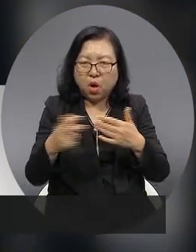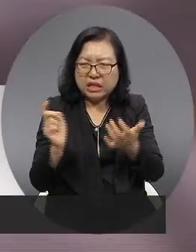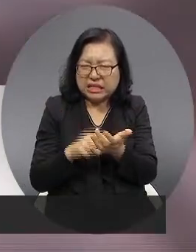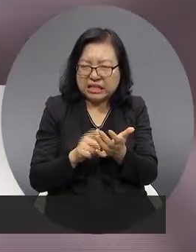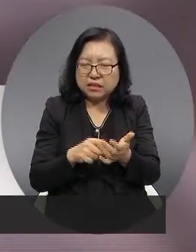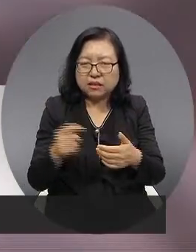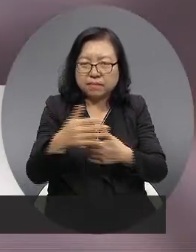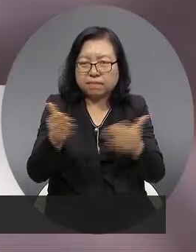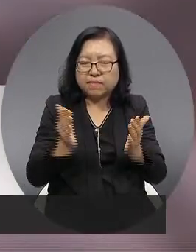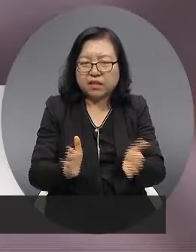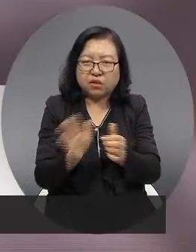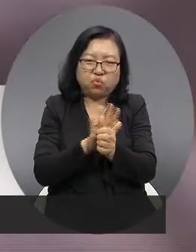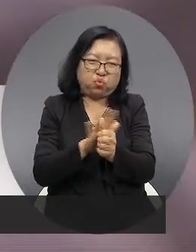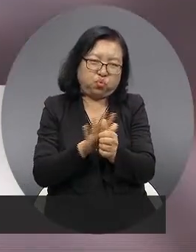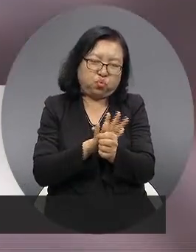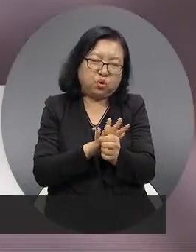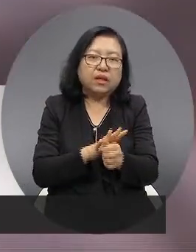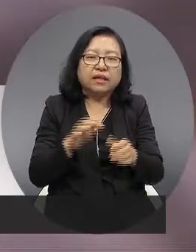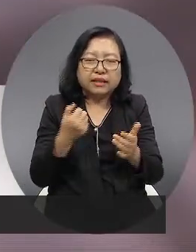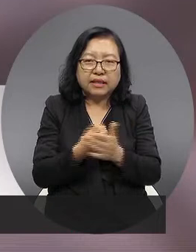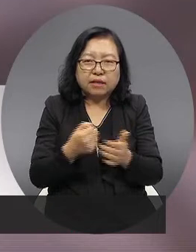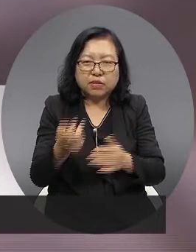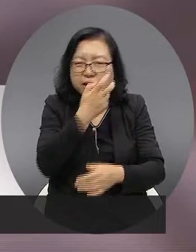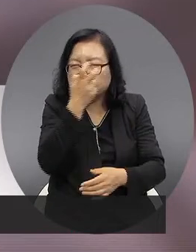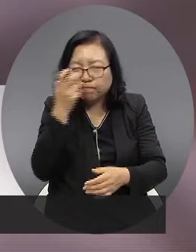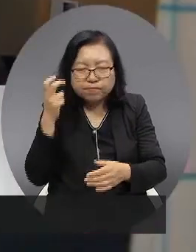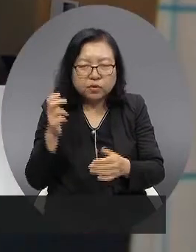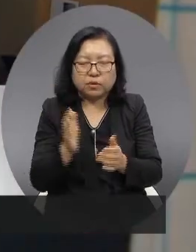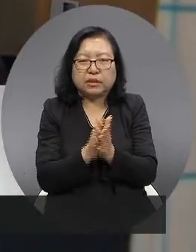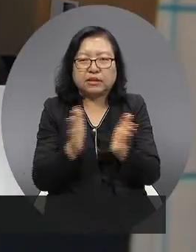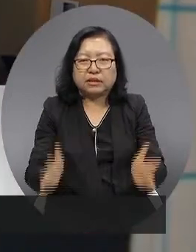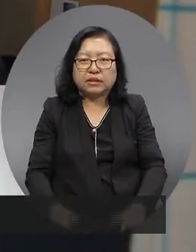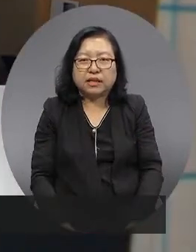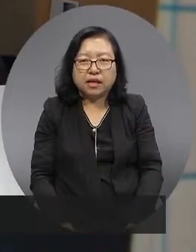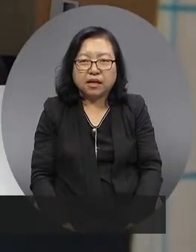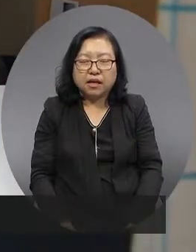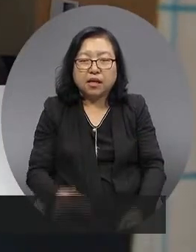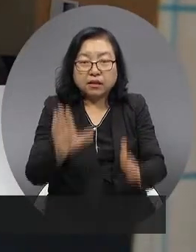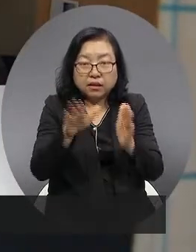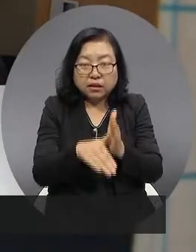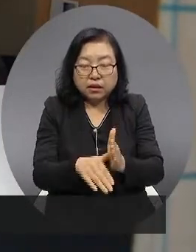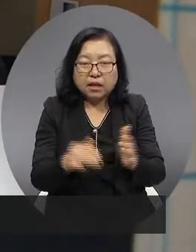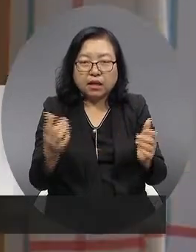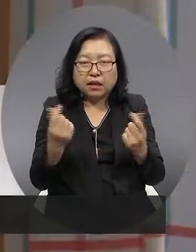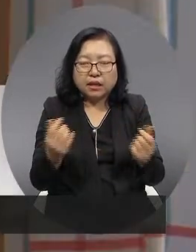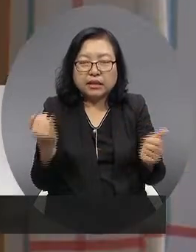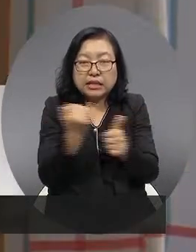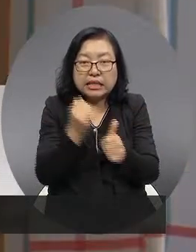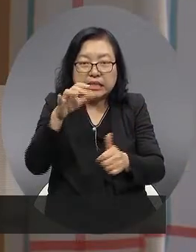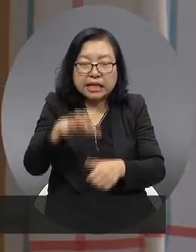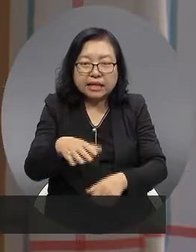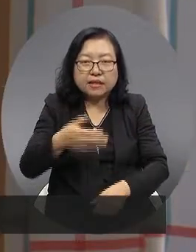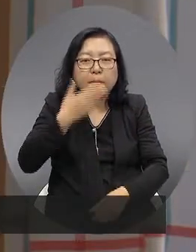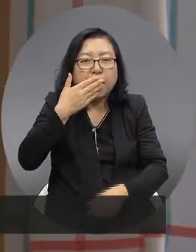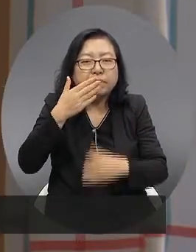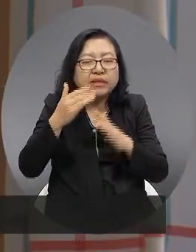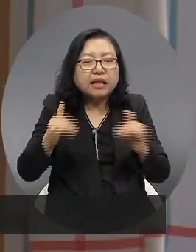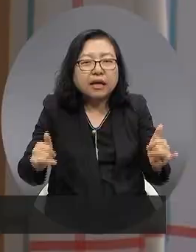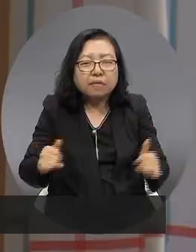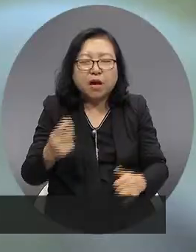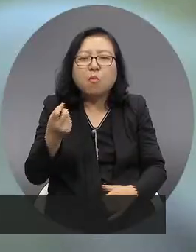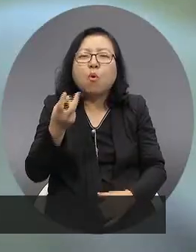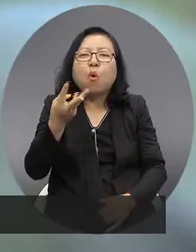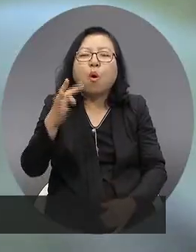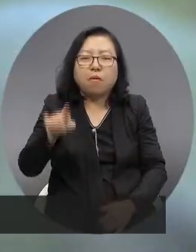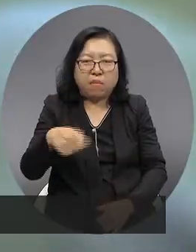치료를 받음에 따라 역학조사에 나섰다고 밝혔습니다. 당시 같은 예식장 뷔페를 이용한 인원은 수백 명에